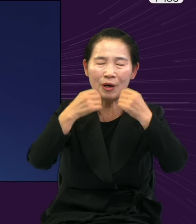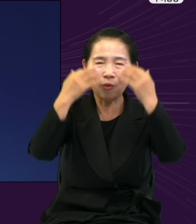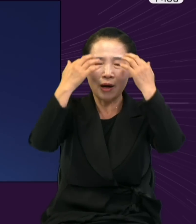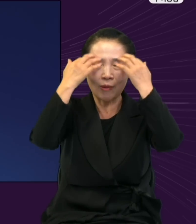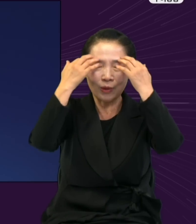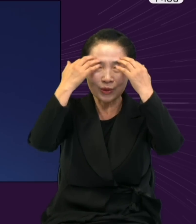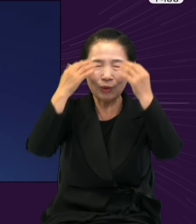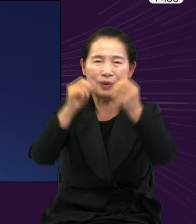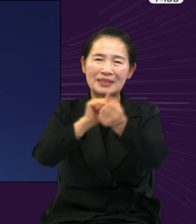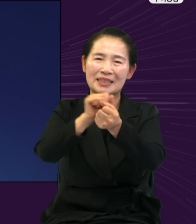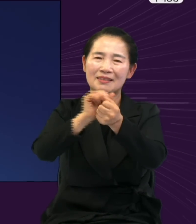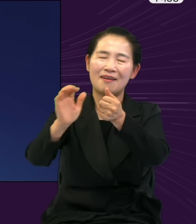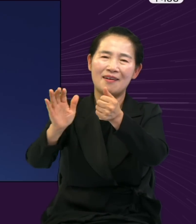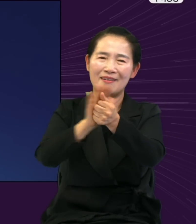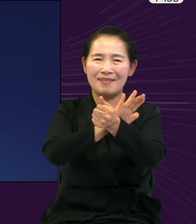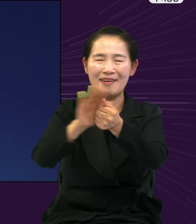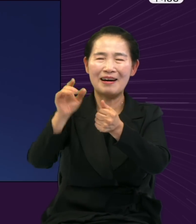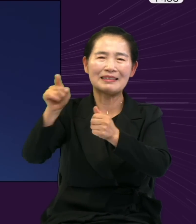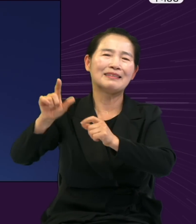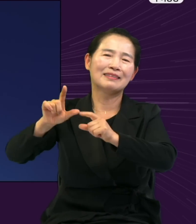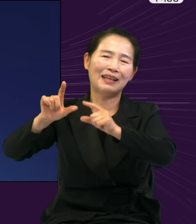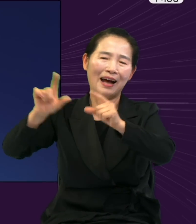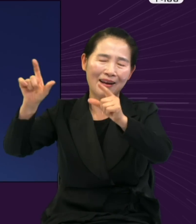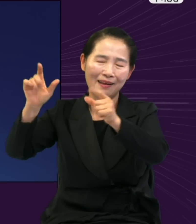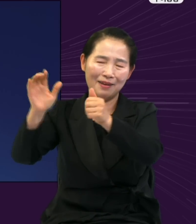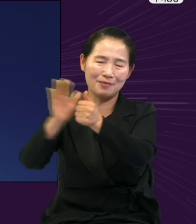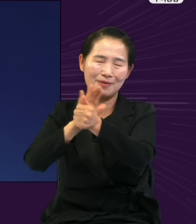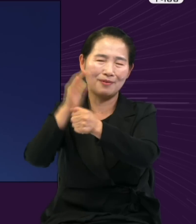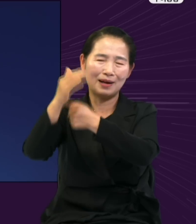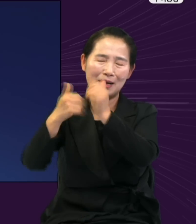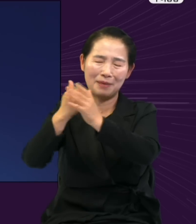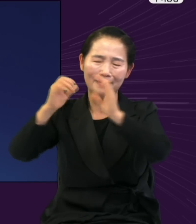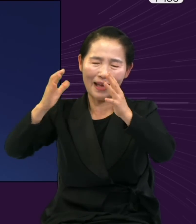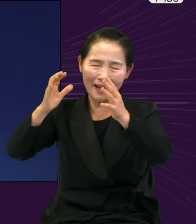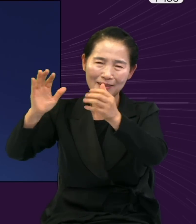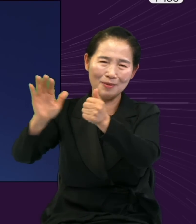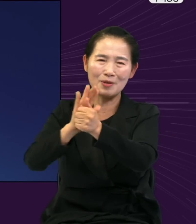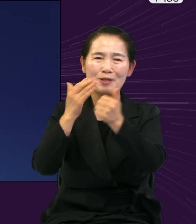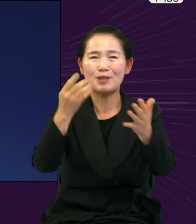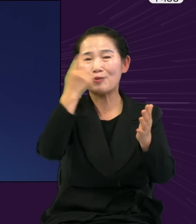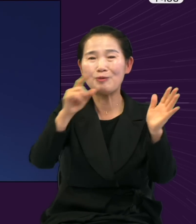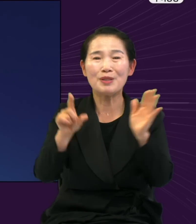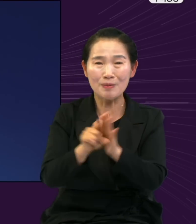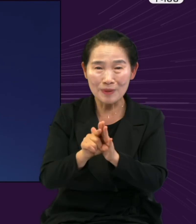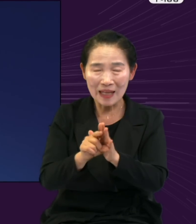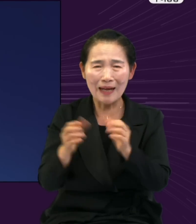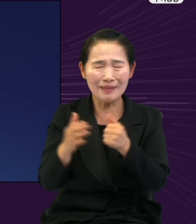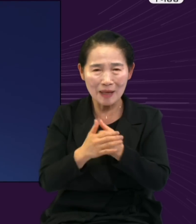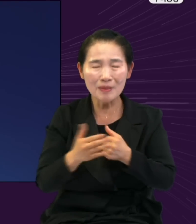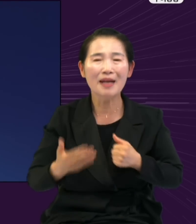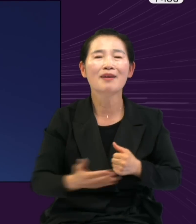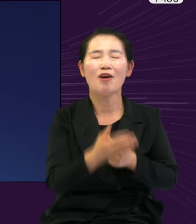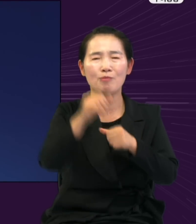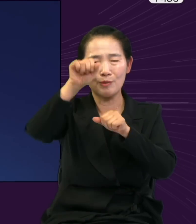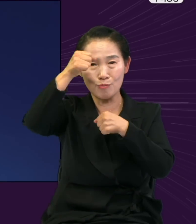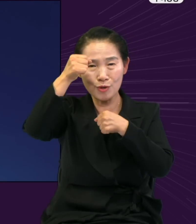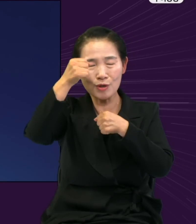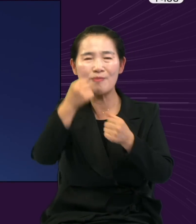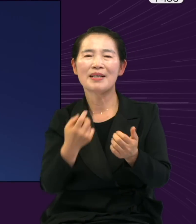씻어 주실 것을 믿습니다. 그러니 일어서십시오. 여러분의 무릎을 곧게 세우시길